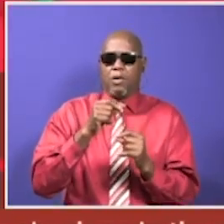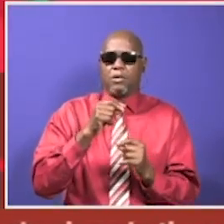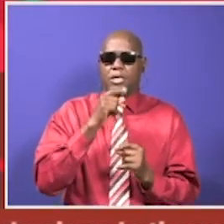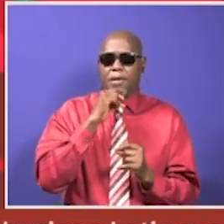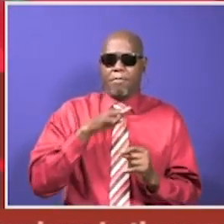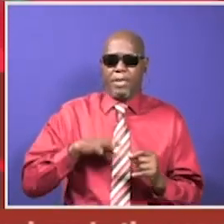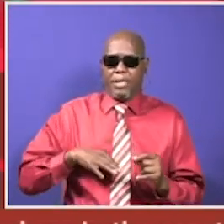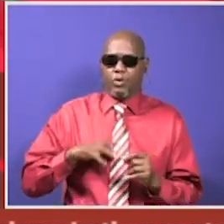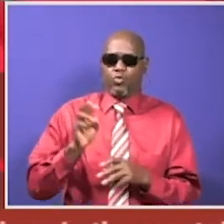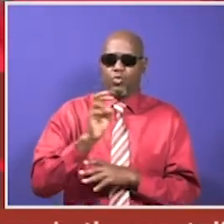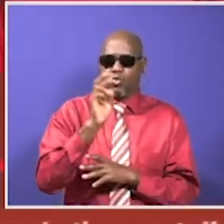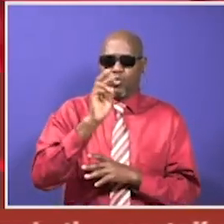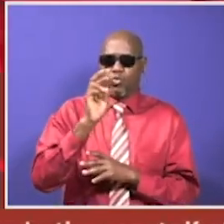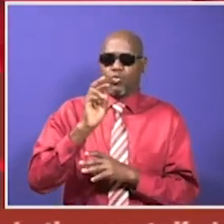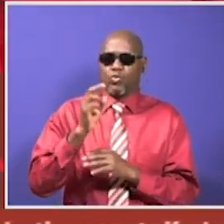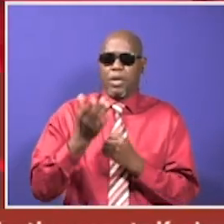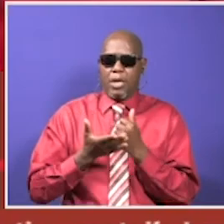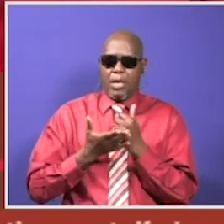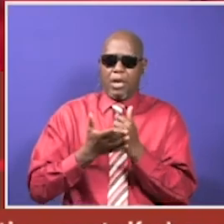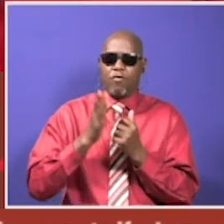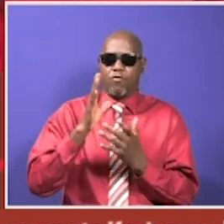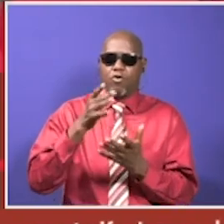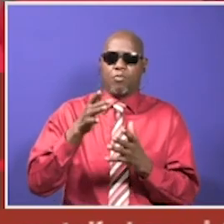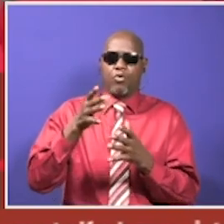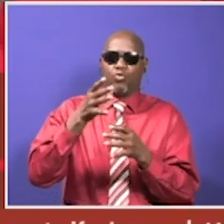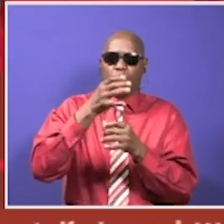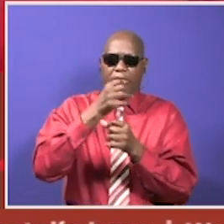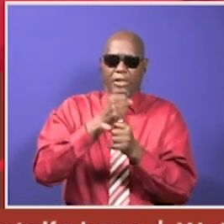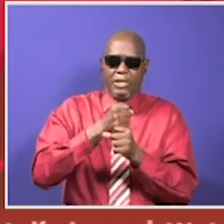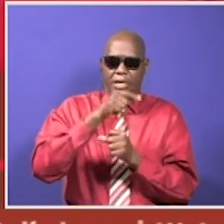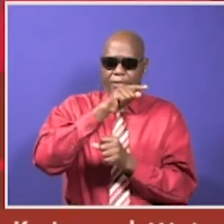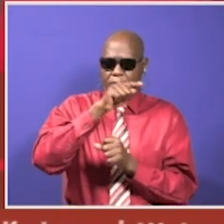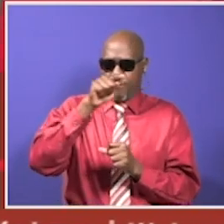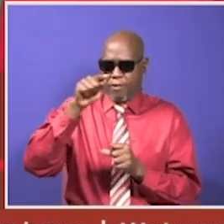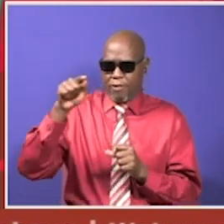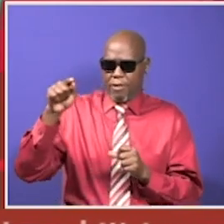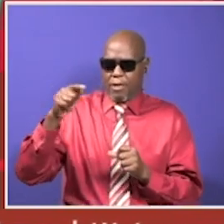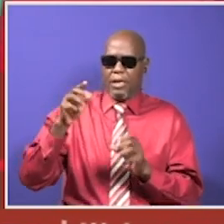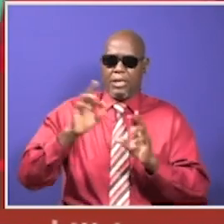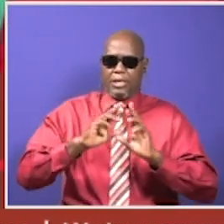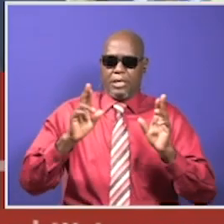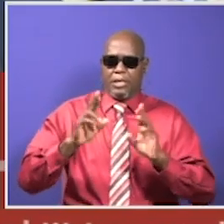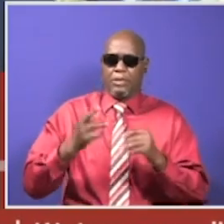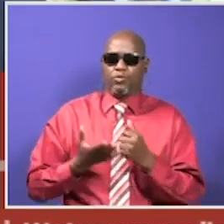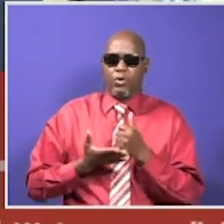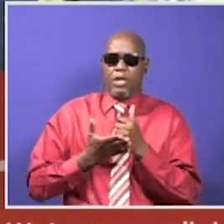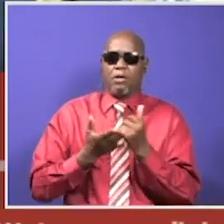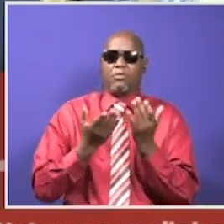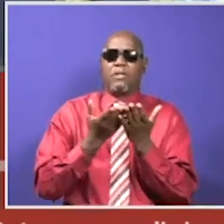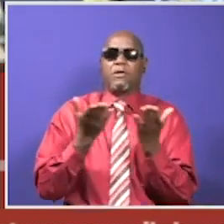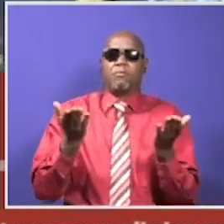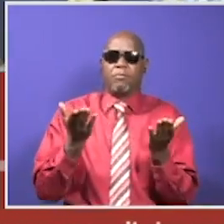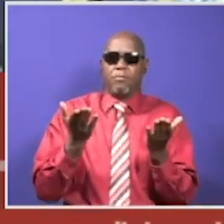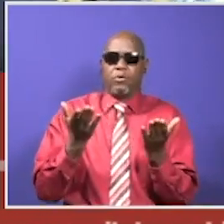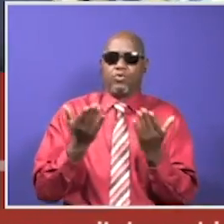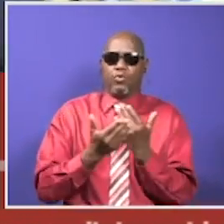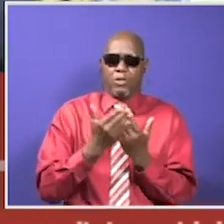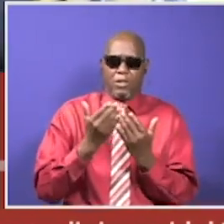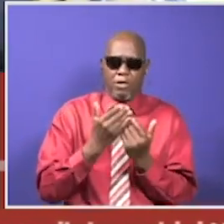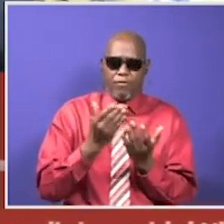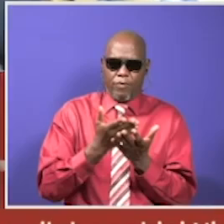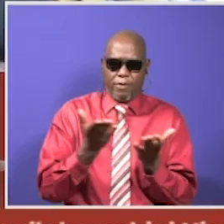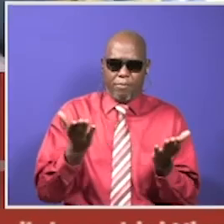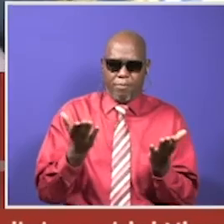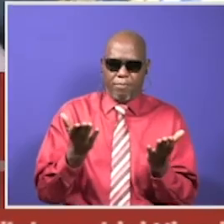kutafuta usaidizi kutoka kwa mashirika husika ambayo yako tayari kuwasaidia katika kuwatunza watoto